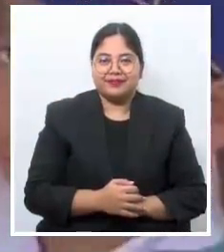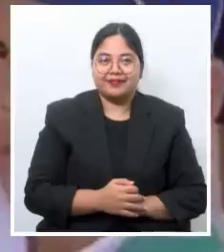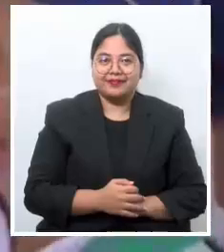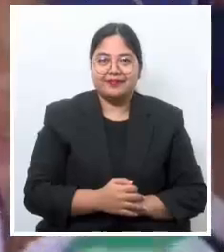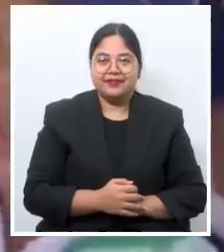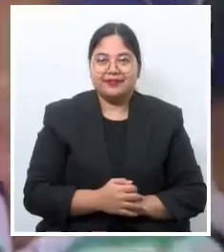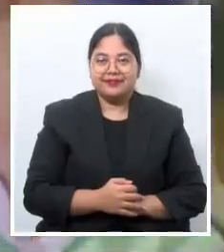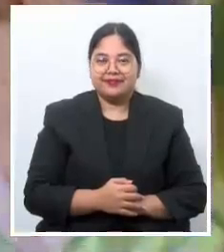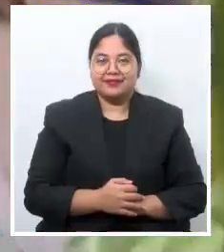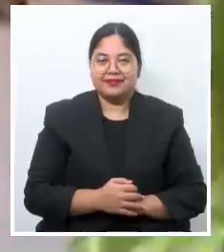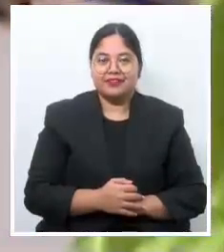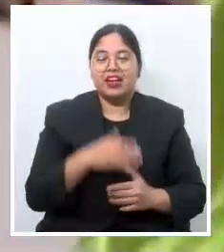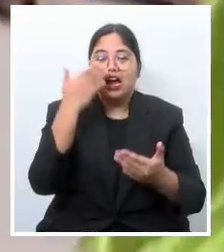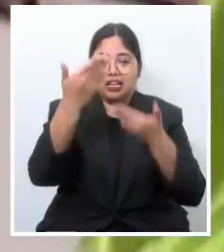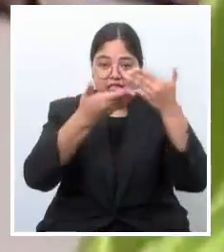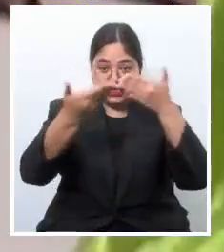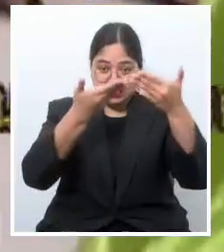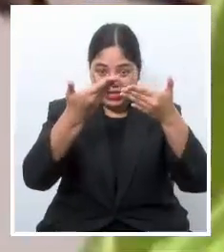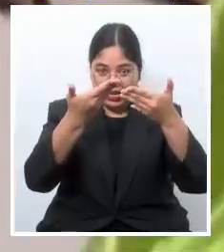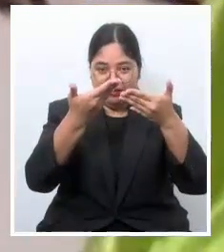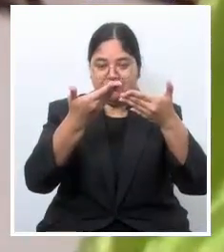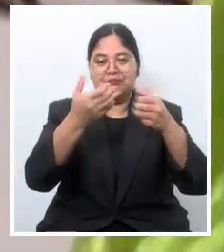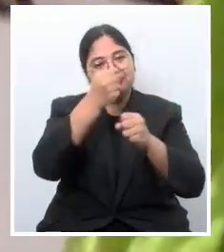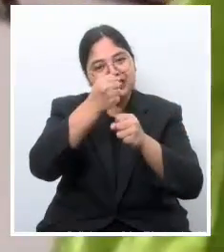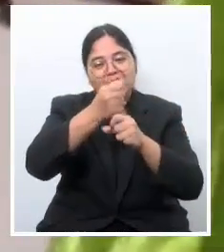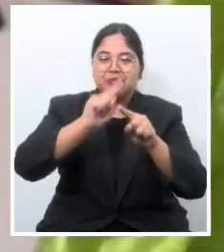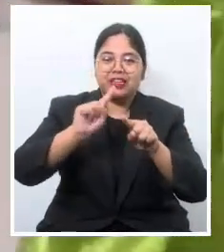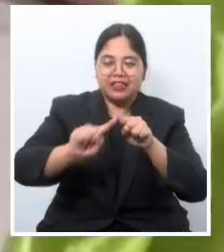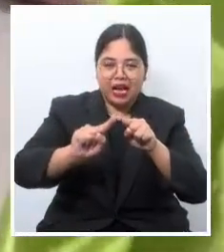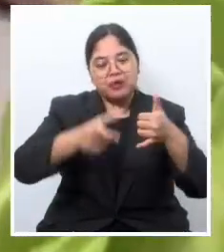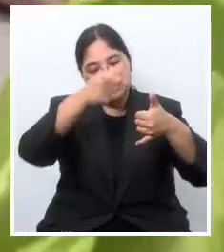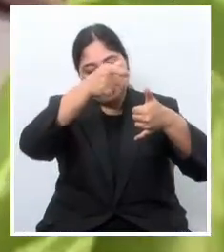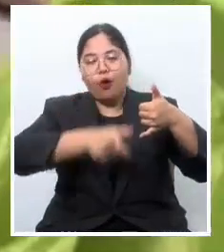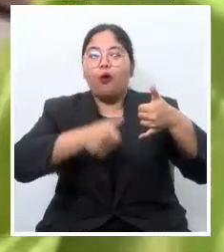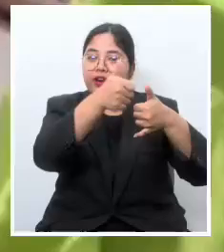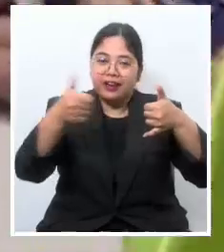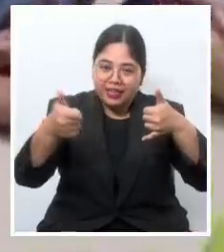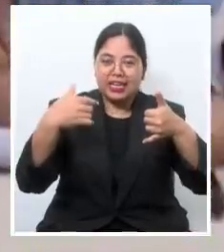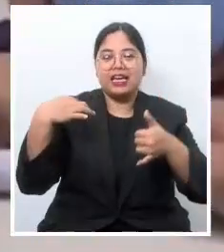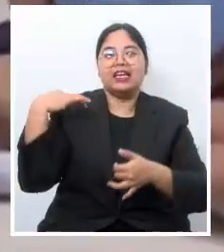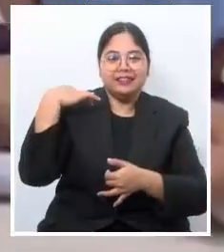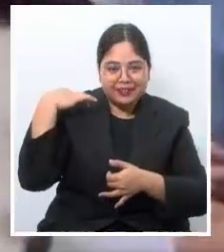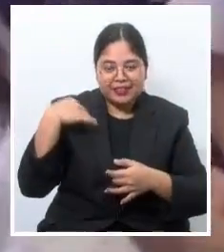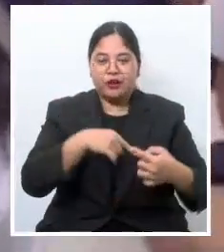สาธารณะการจัดกิจกรรมพัฒนาคุณลักษณะด้านการเป็นพลเมืองดีมีจิตอาสา